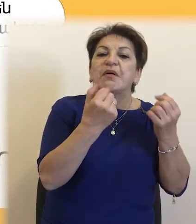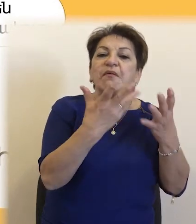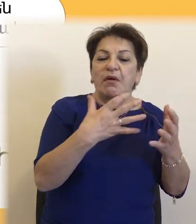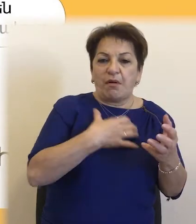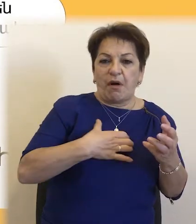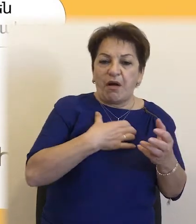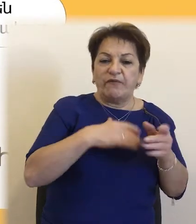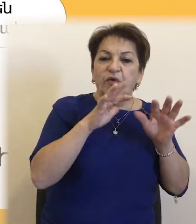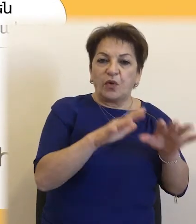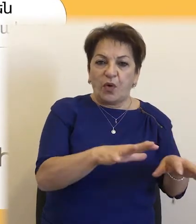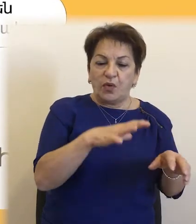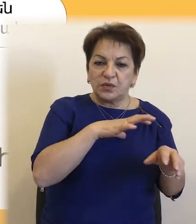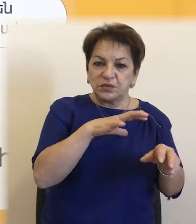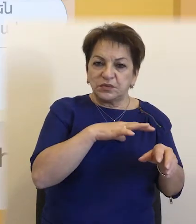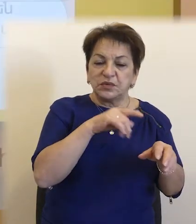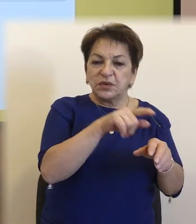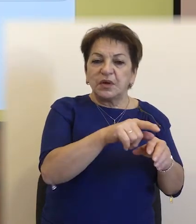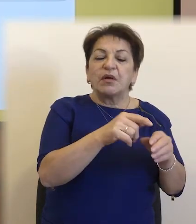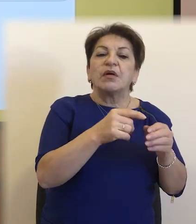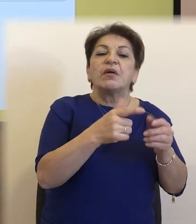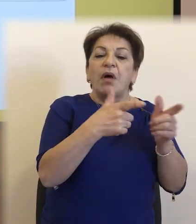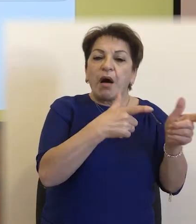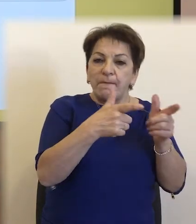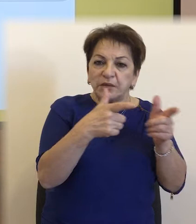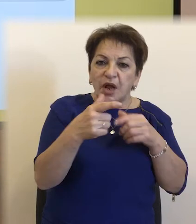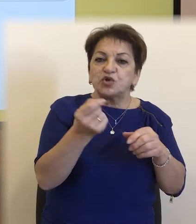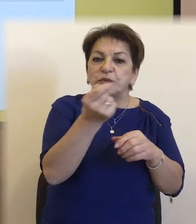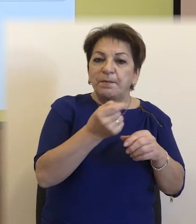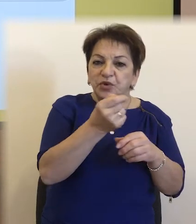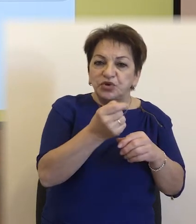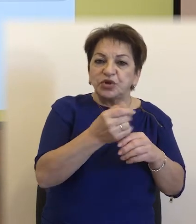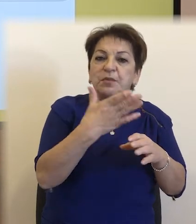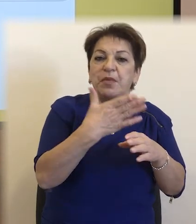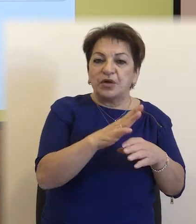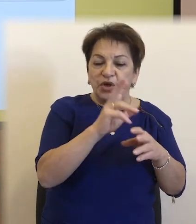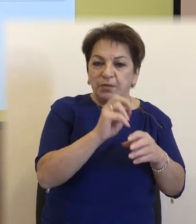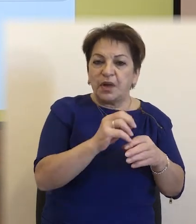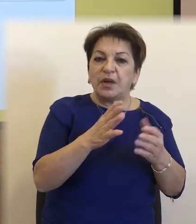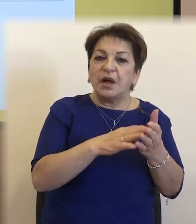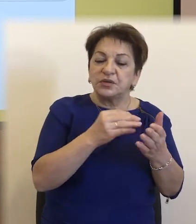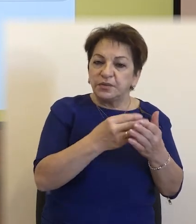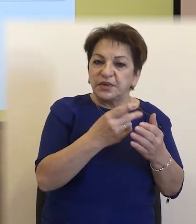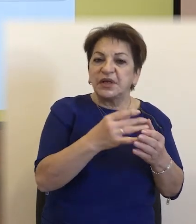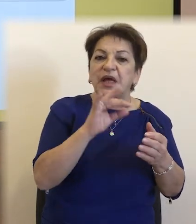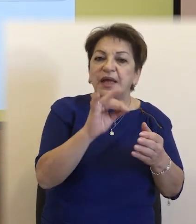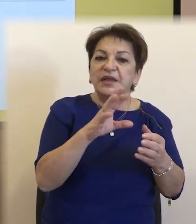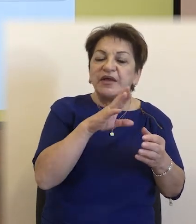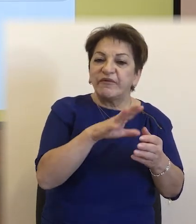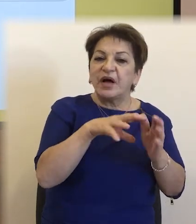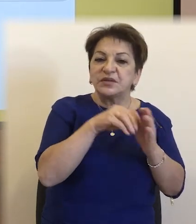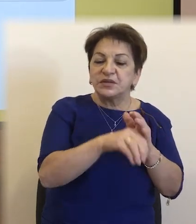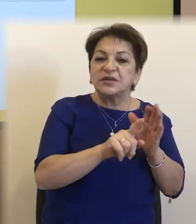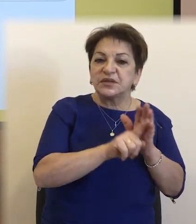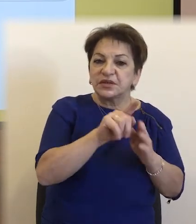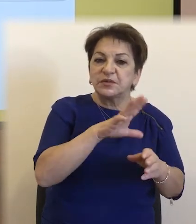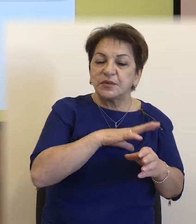մի քանիկ արևոր գործ ընթացներ, որոնք նախապատրաստում եմ բճին, բաժանմանը։ Այսպես ինտերվասի